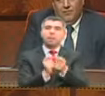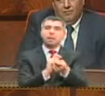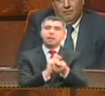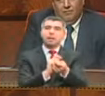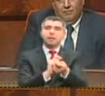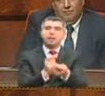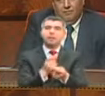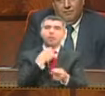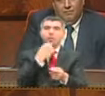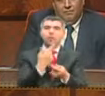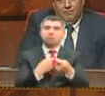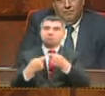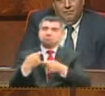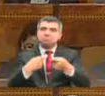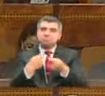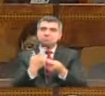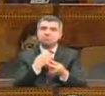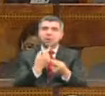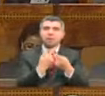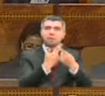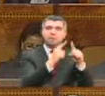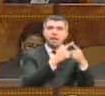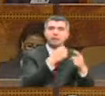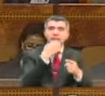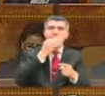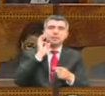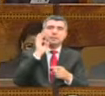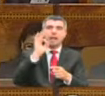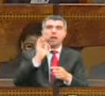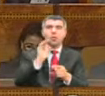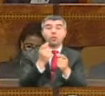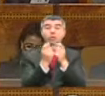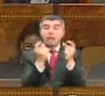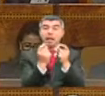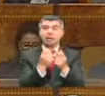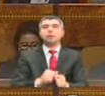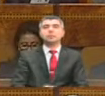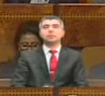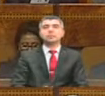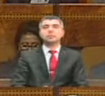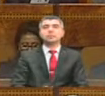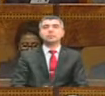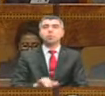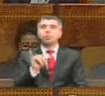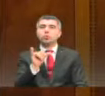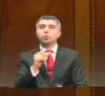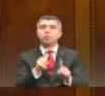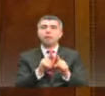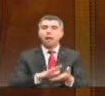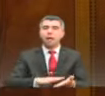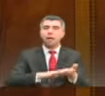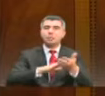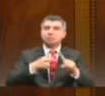للنسيج الاقتصادي الوطني وتحفيز الاستثمار من خلال النهوض بالاقتصاد